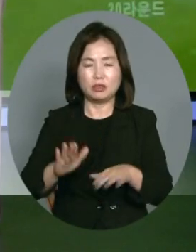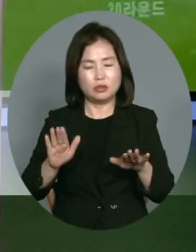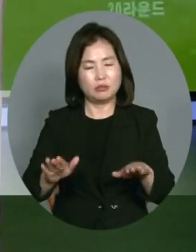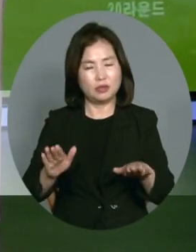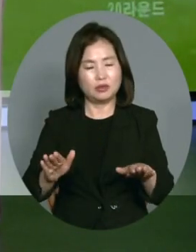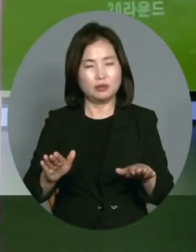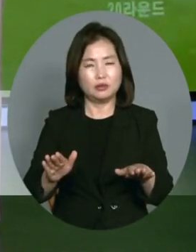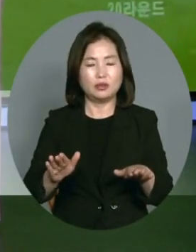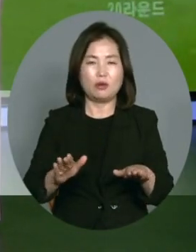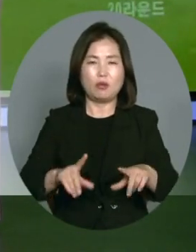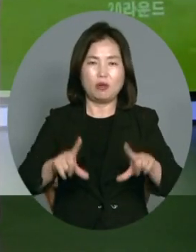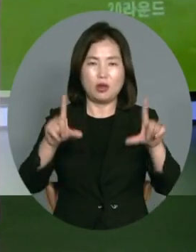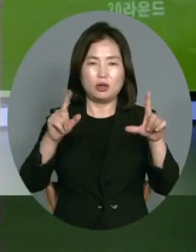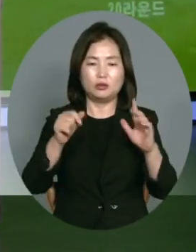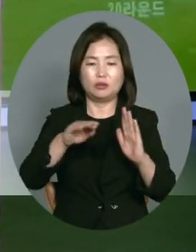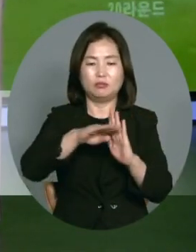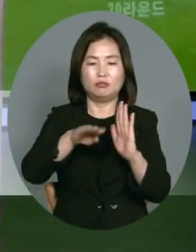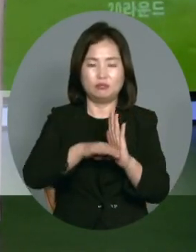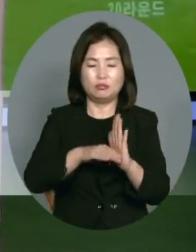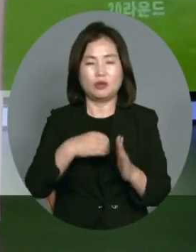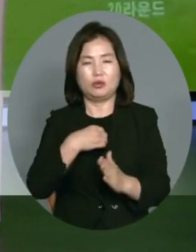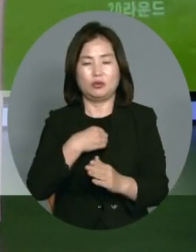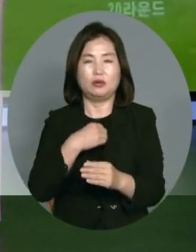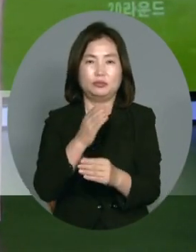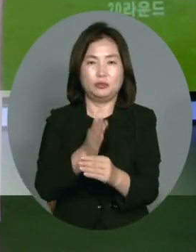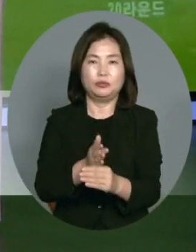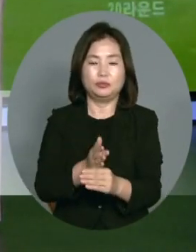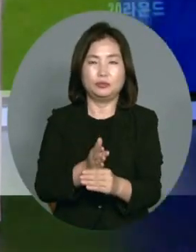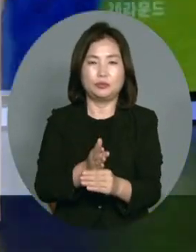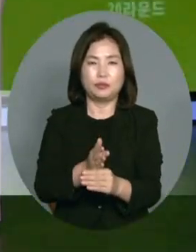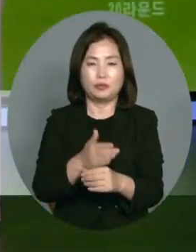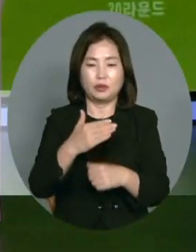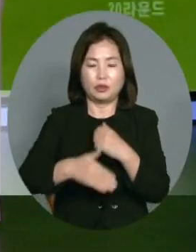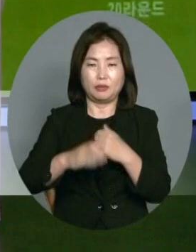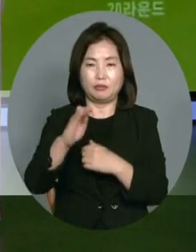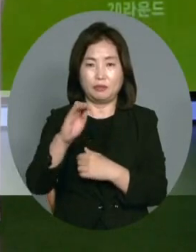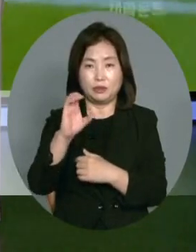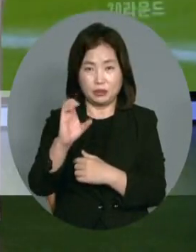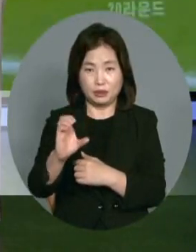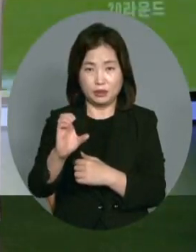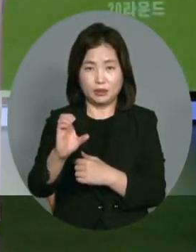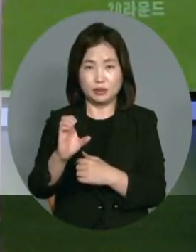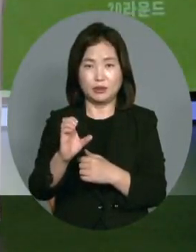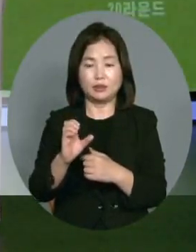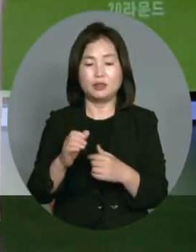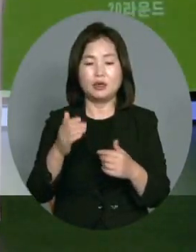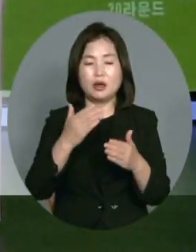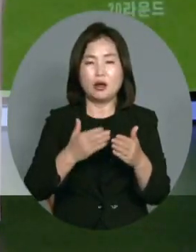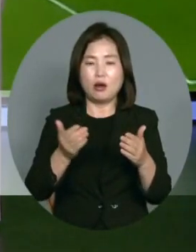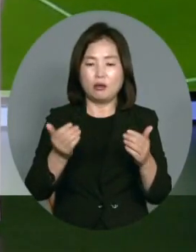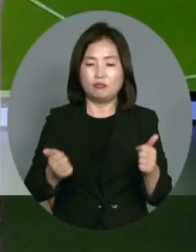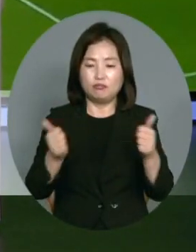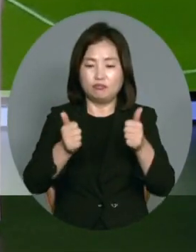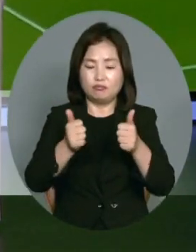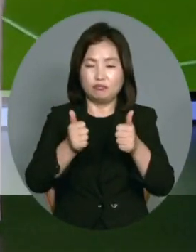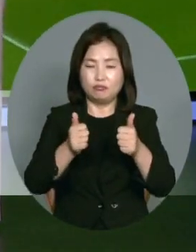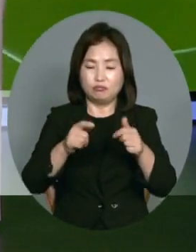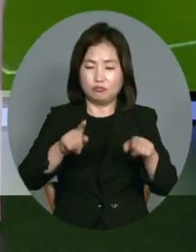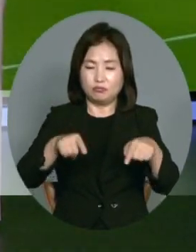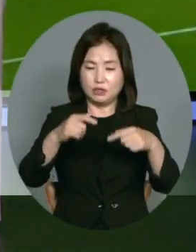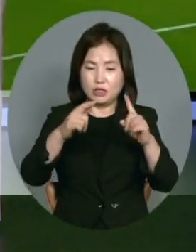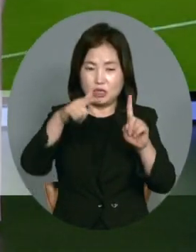이번 시즌에서는 강등 위기에도 놓여 있습니다. 대구FC가 과연 리그 1에 남을 수